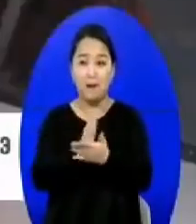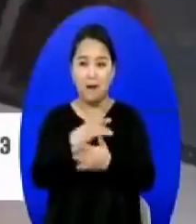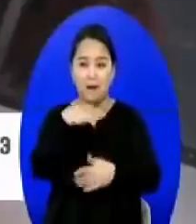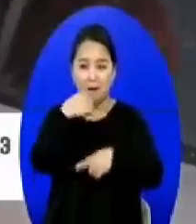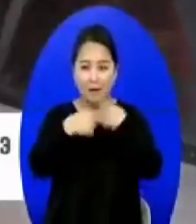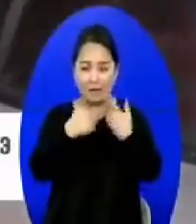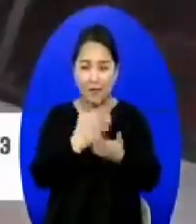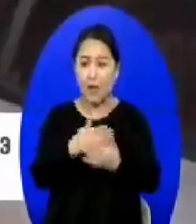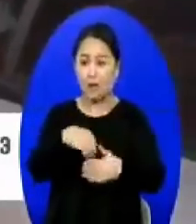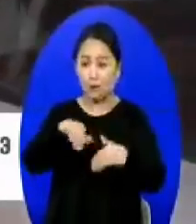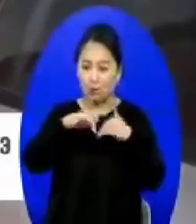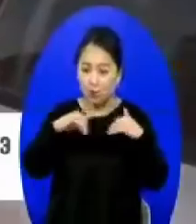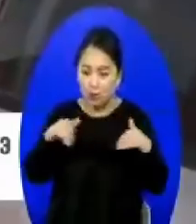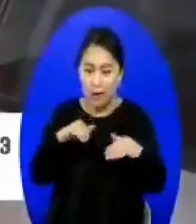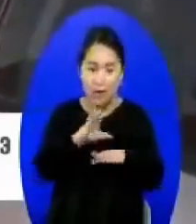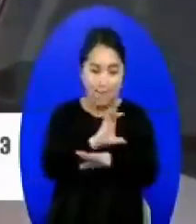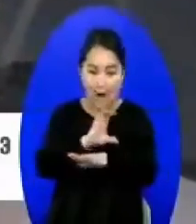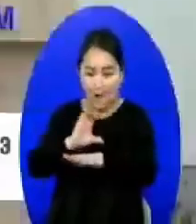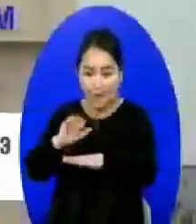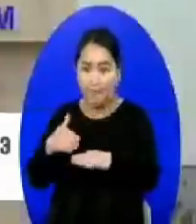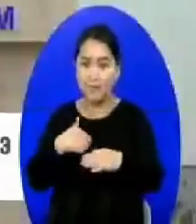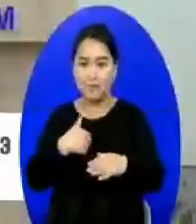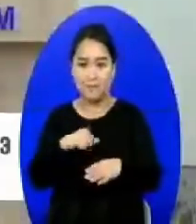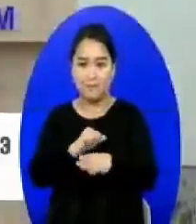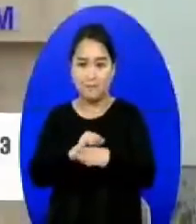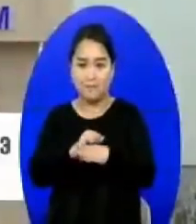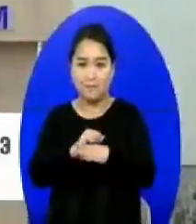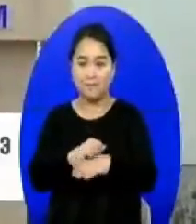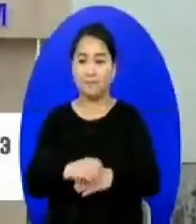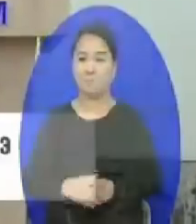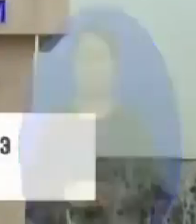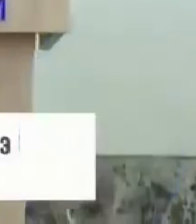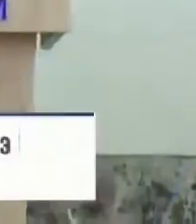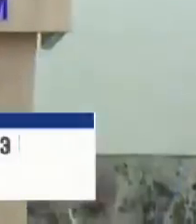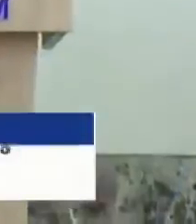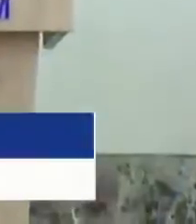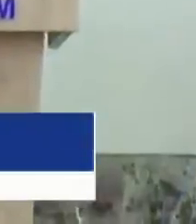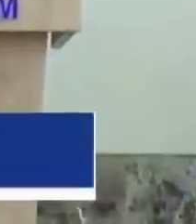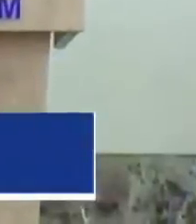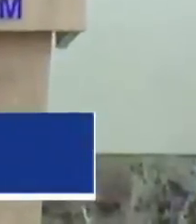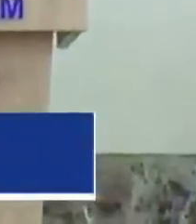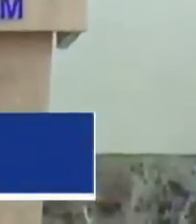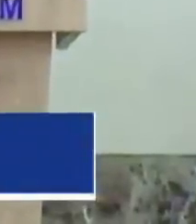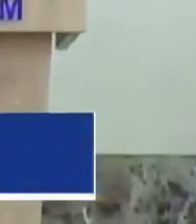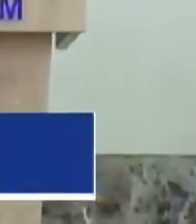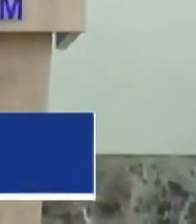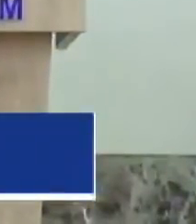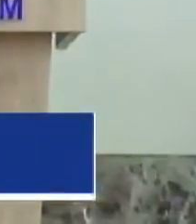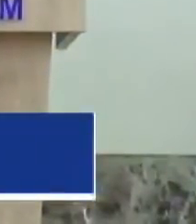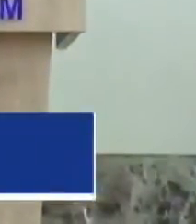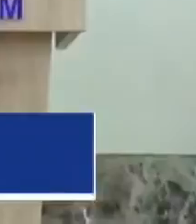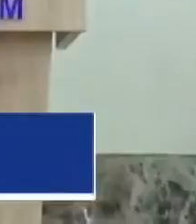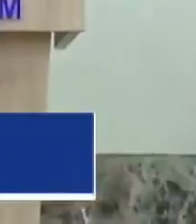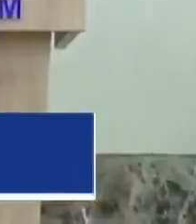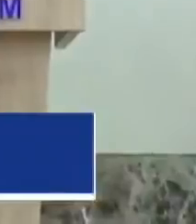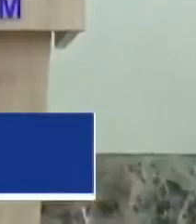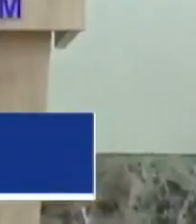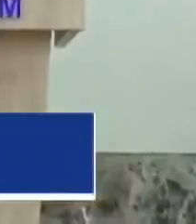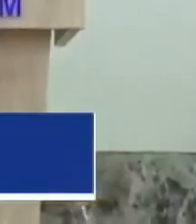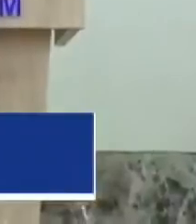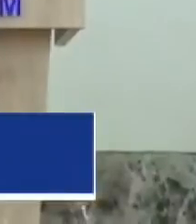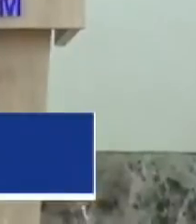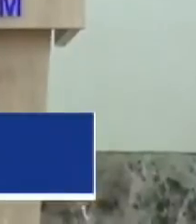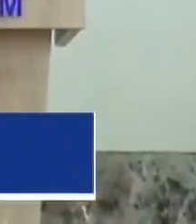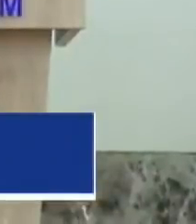бэлдсэн тусгаарлах байруудад шилжүүлэх юм а. Төв магистрал замууд дээр байгаа бүх сумын эрүүл мэндийн төвүүд, аймгийн